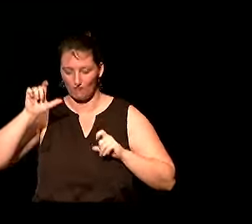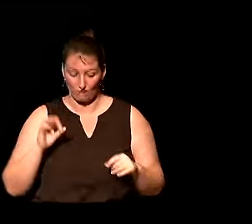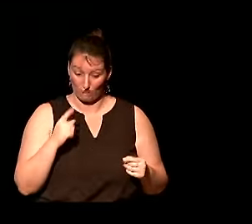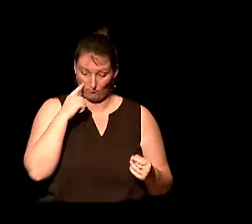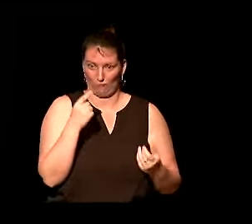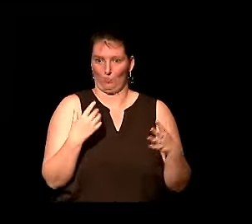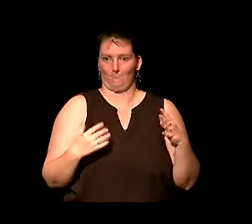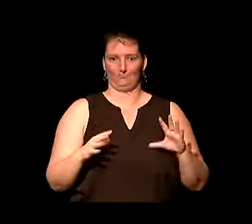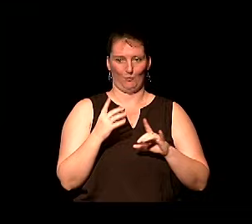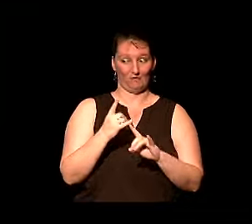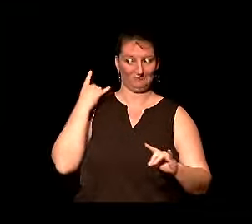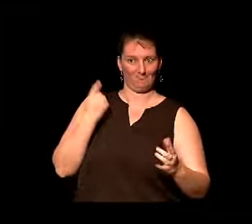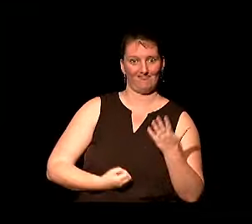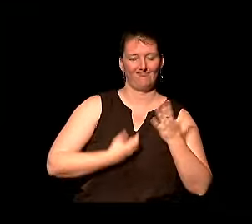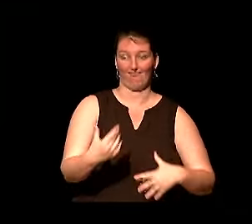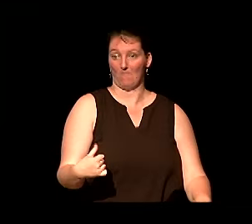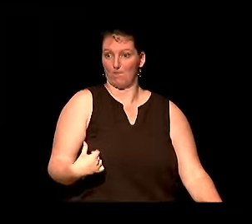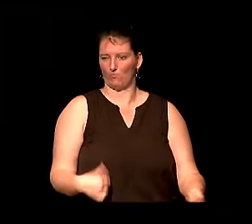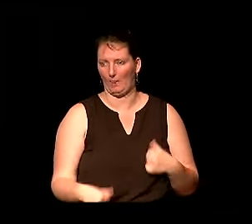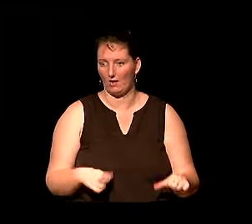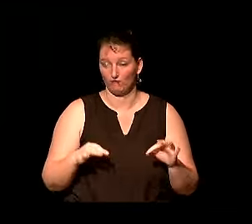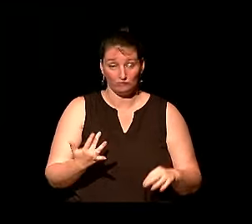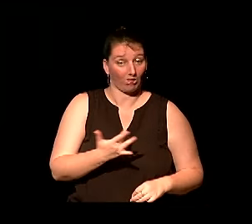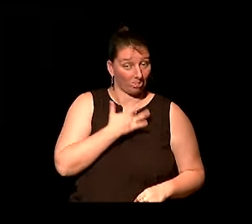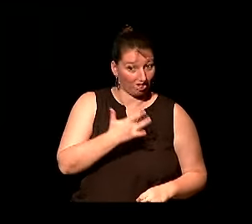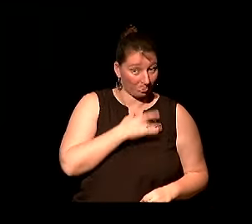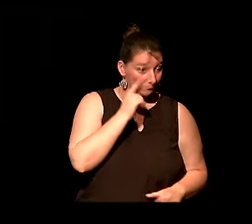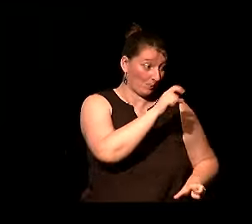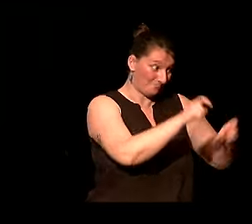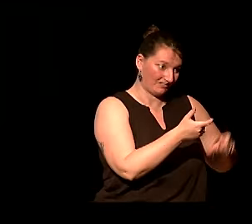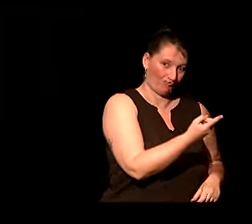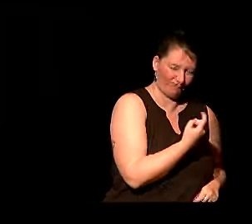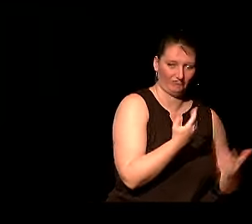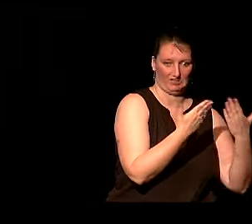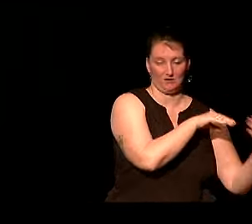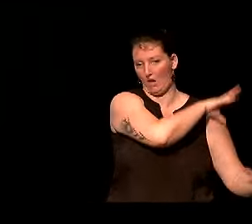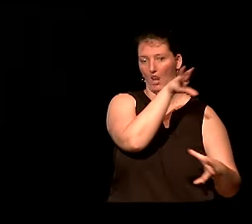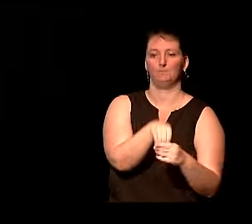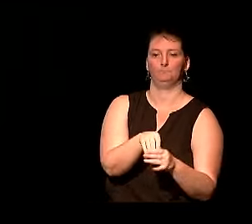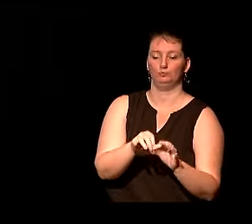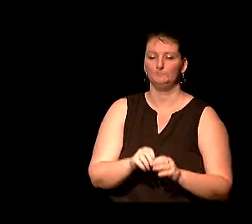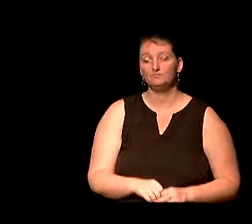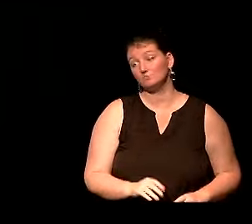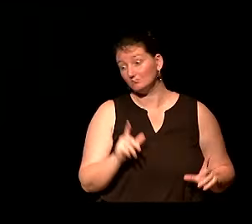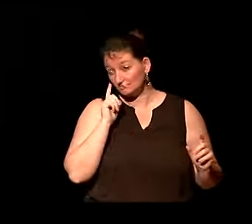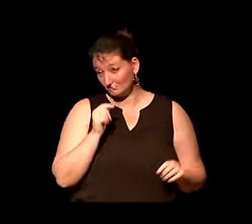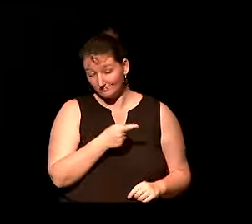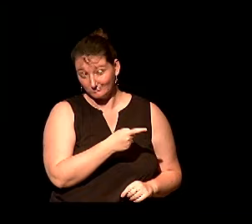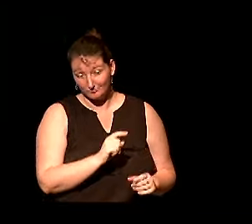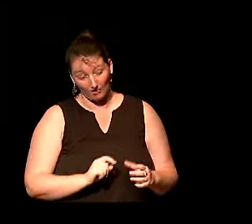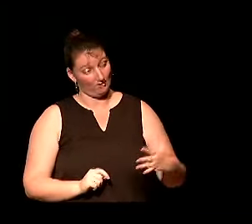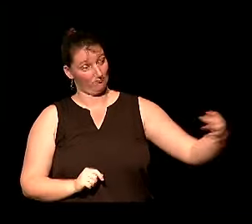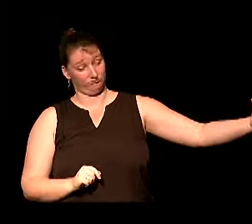a un geste d'écriture de l'histoire auquel participent les acteurs et les personnalités du cinéma. Il ne faut pas croire croire que Hollywood est complètement